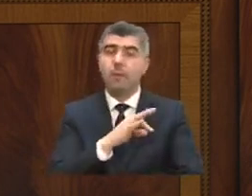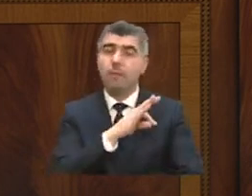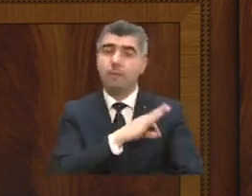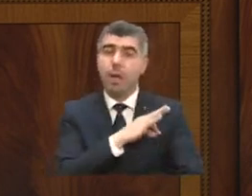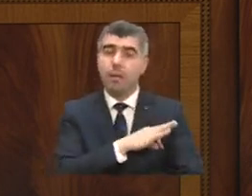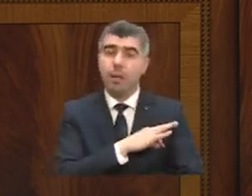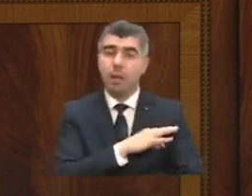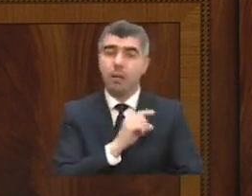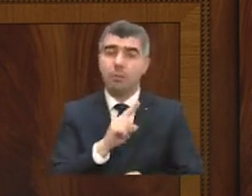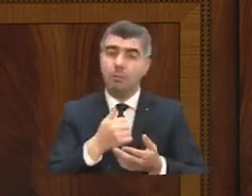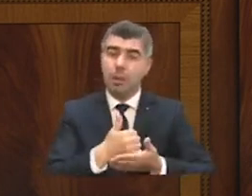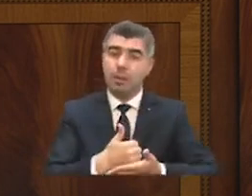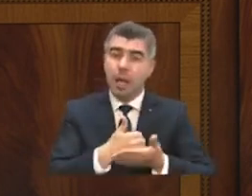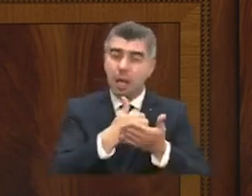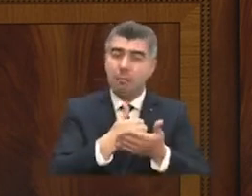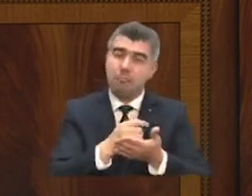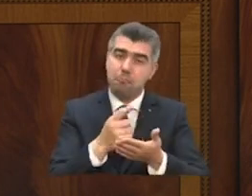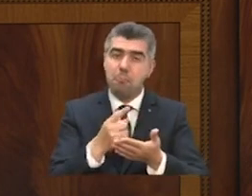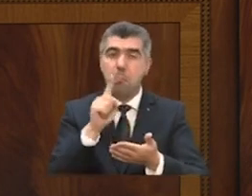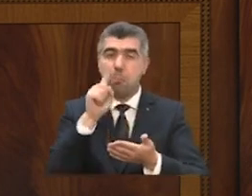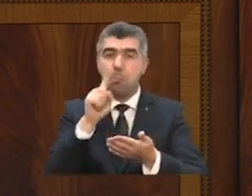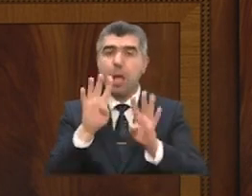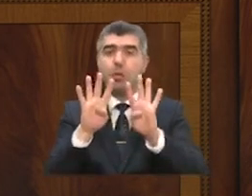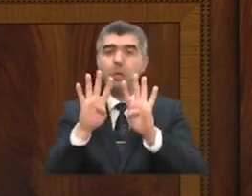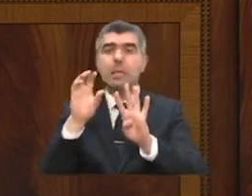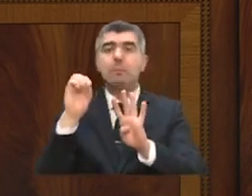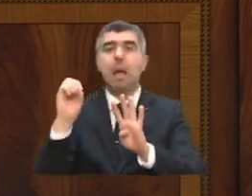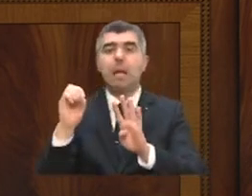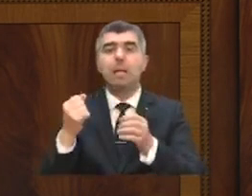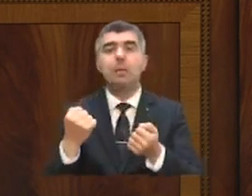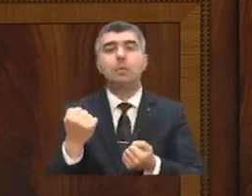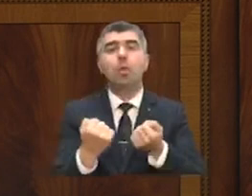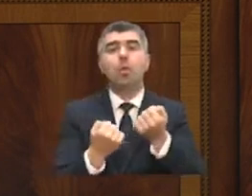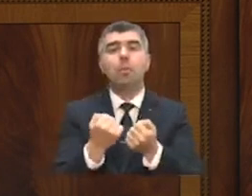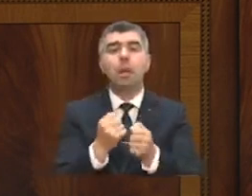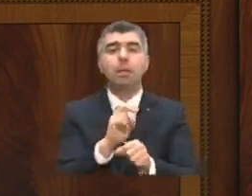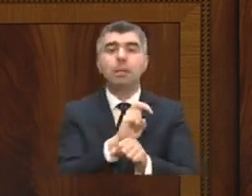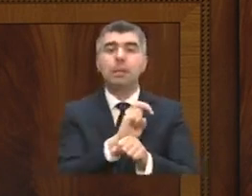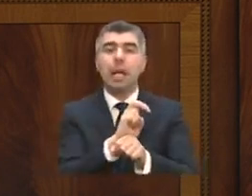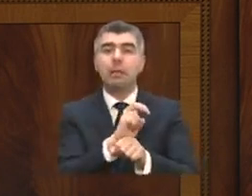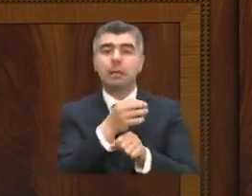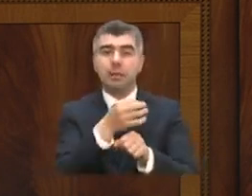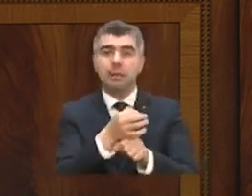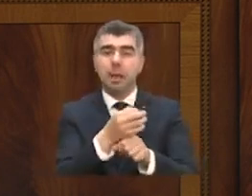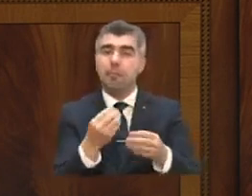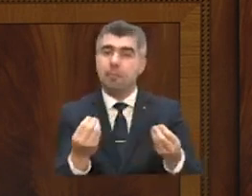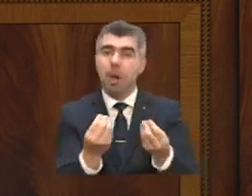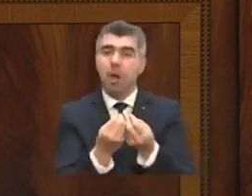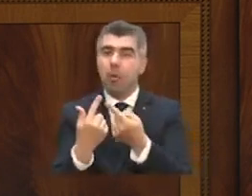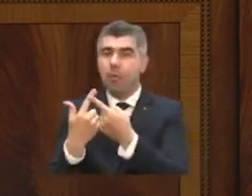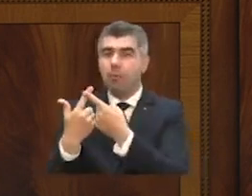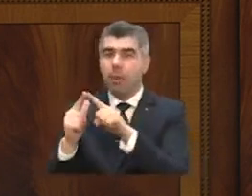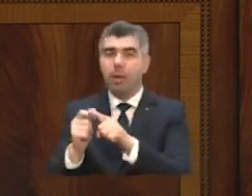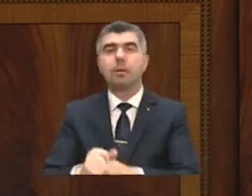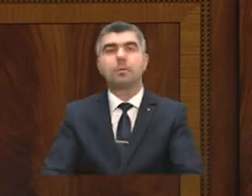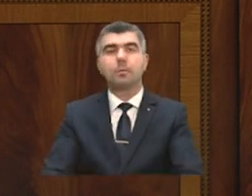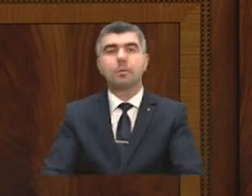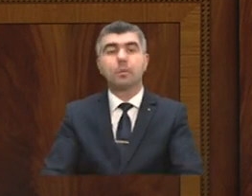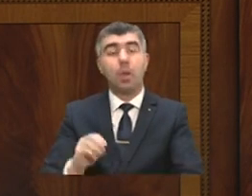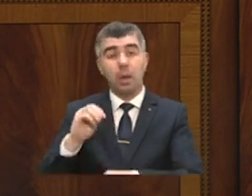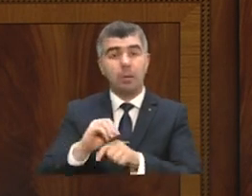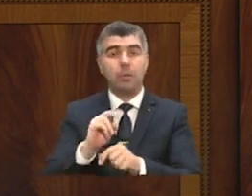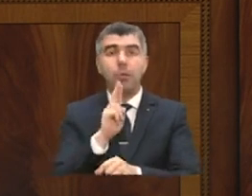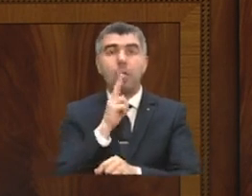الدعم حوالي 180 ألف عربة تنتمي لفئات مهنية مختلفة. وستتخذ